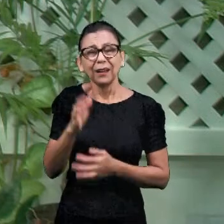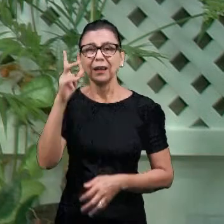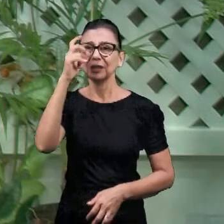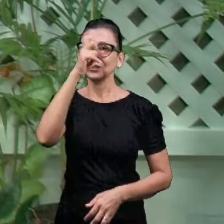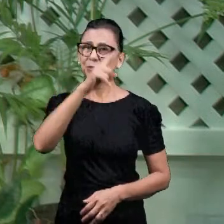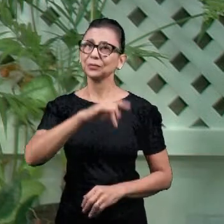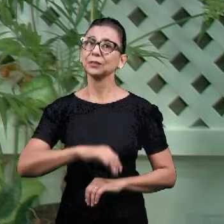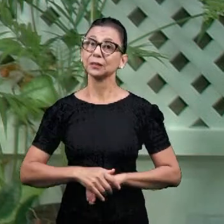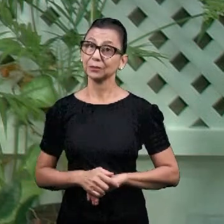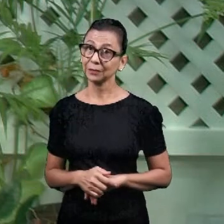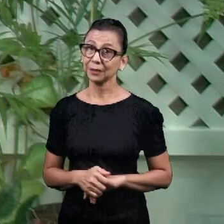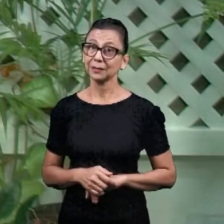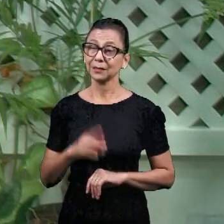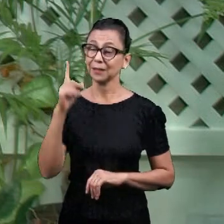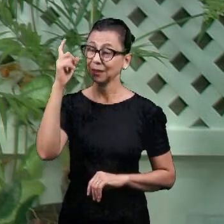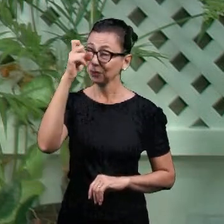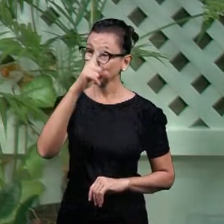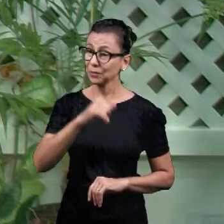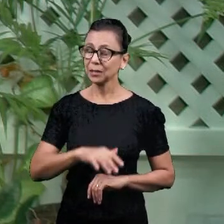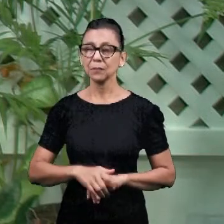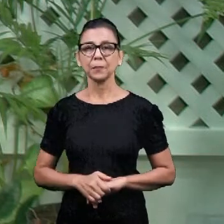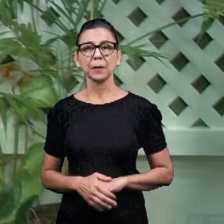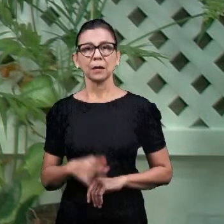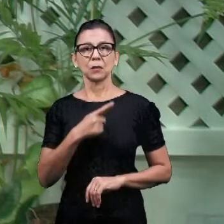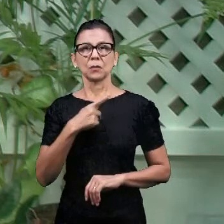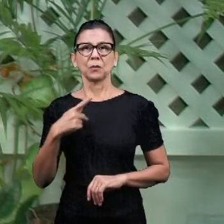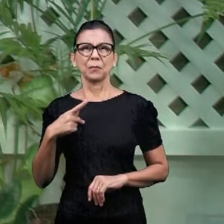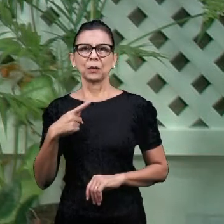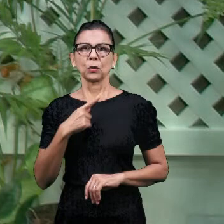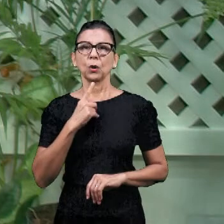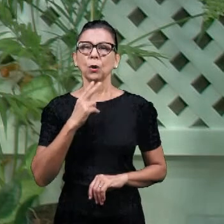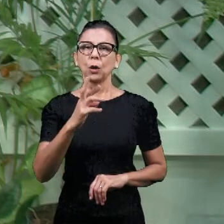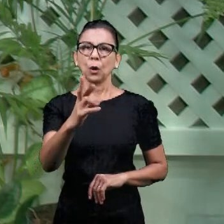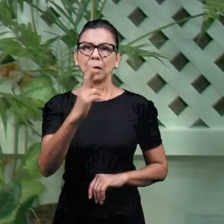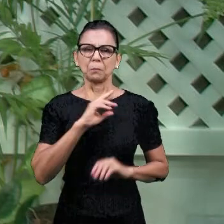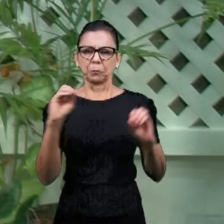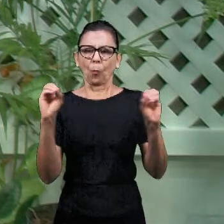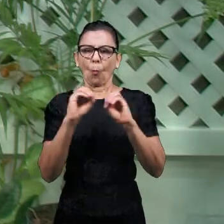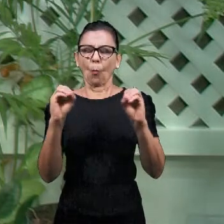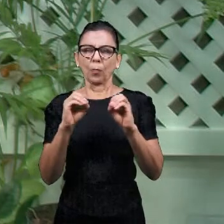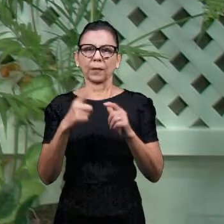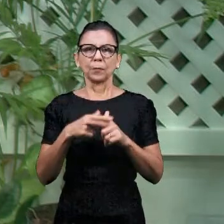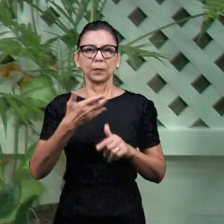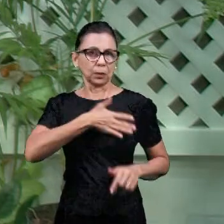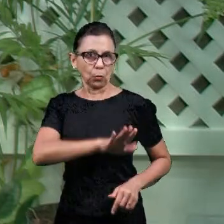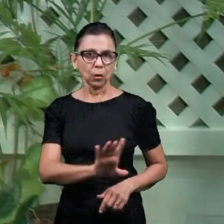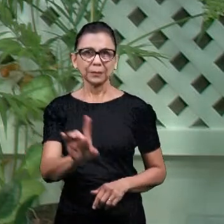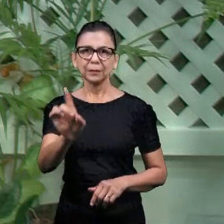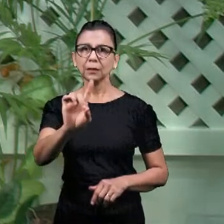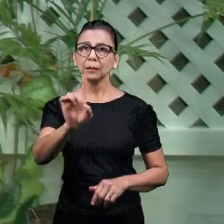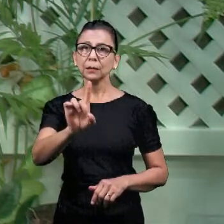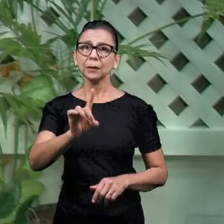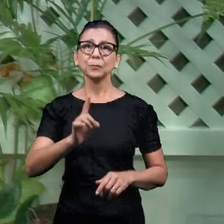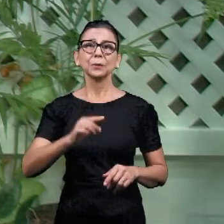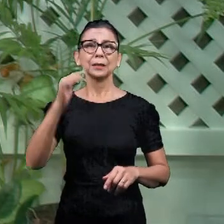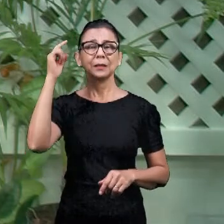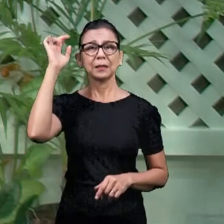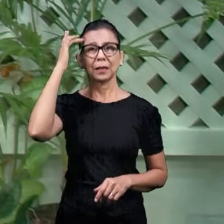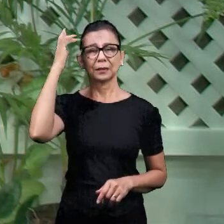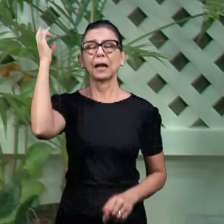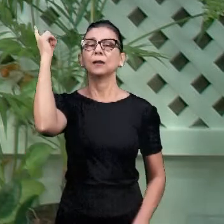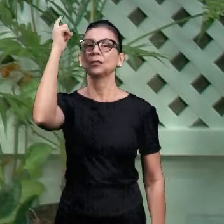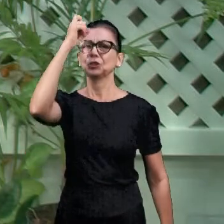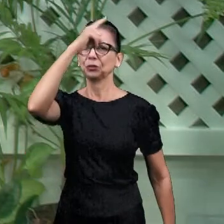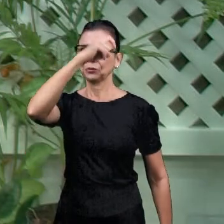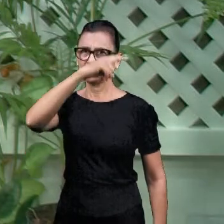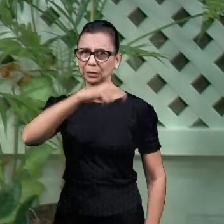si simple que ça. Des fois, le pasteur, il se met, c'est pas parce qu'il n'aime pas l'école biblique, c'est parce qu'il a des difficultés. Mais dans ce cas, ceux qui